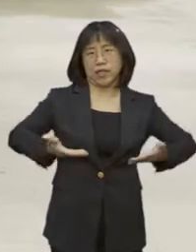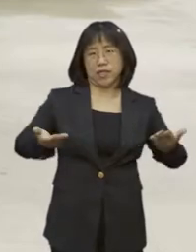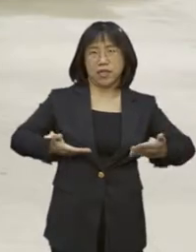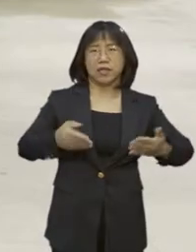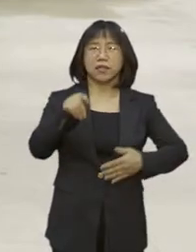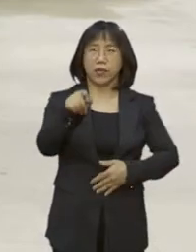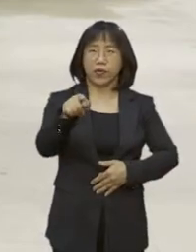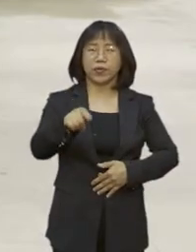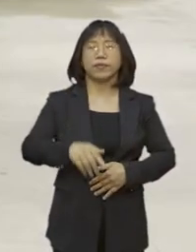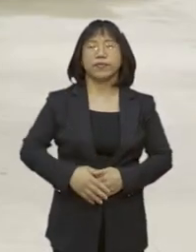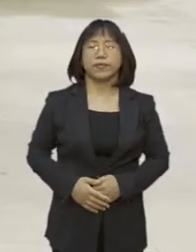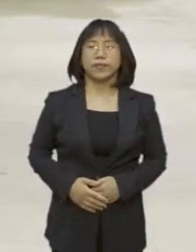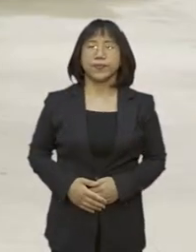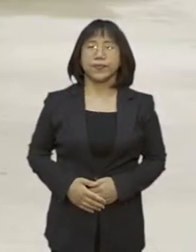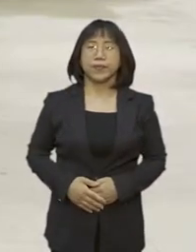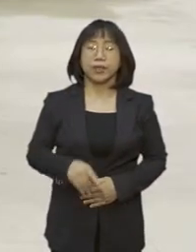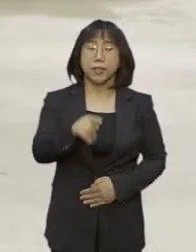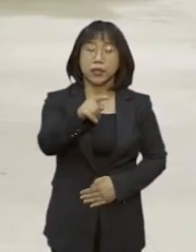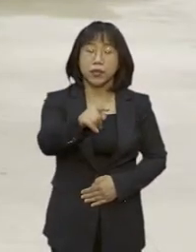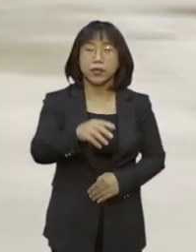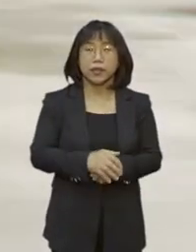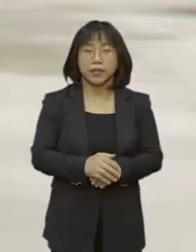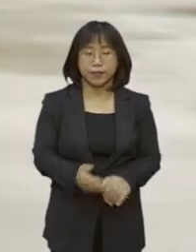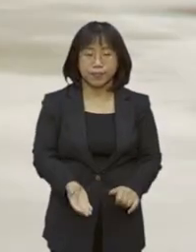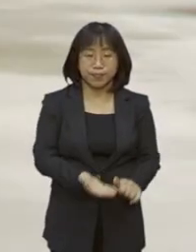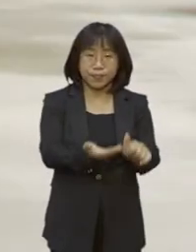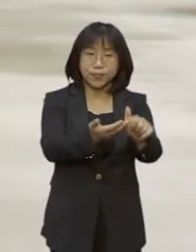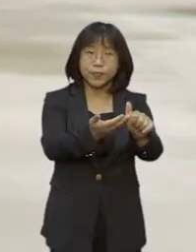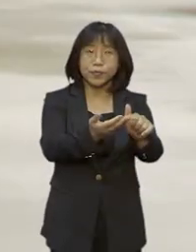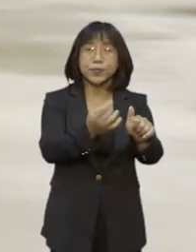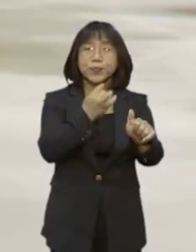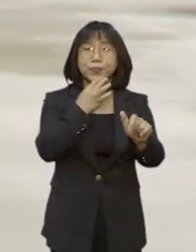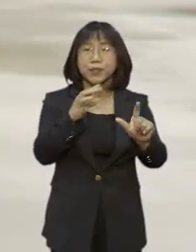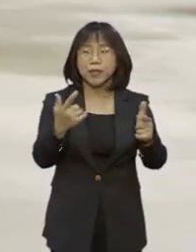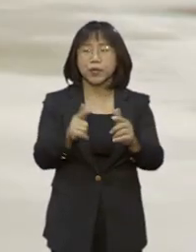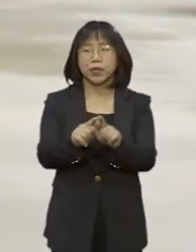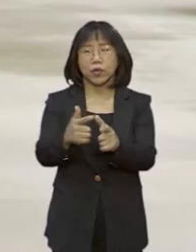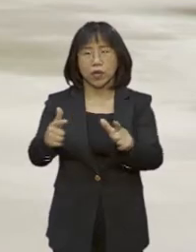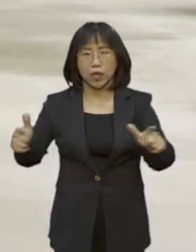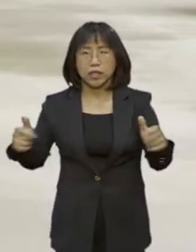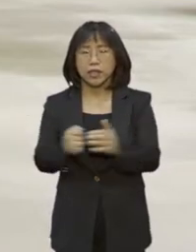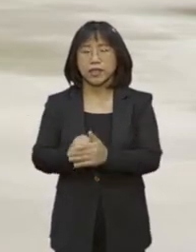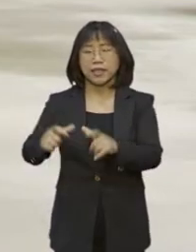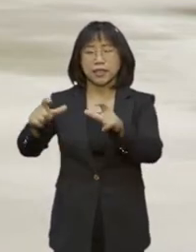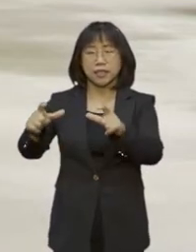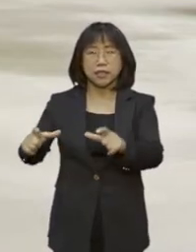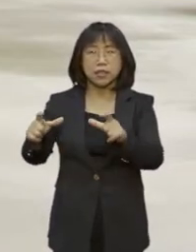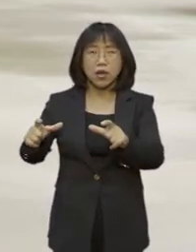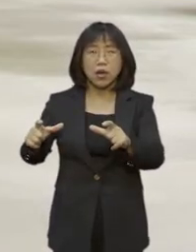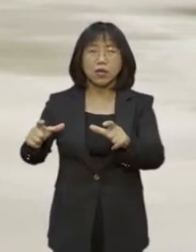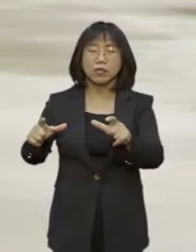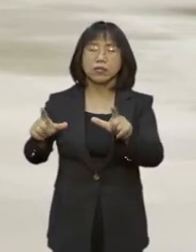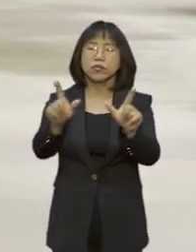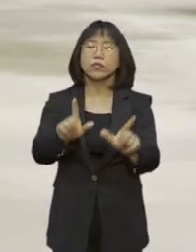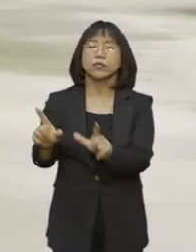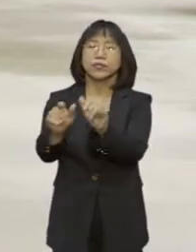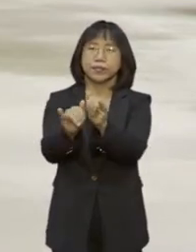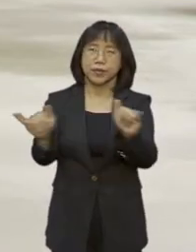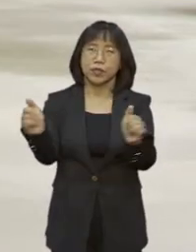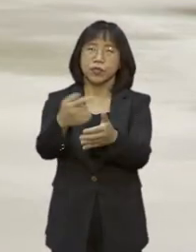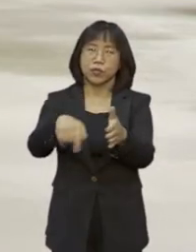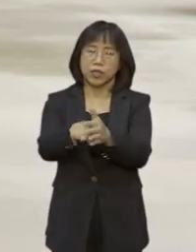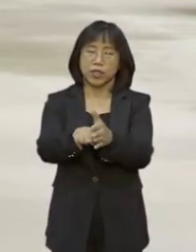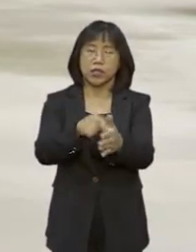스마트팜, 스마트 농장이라고 하고 있습니다. 또한 재배 생산뿐이 아니라 여기에 더불어서 지역